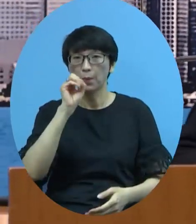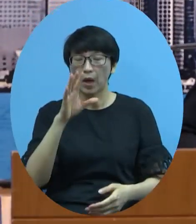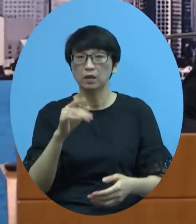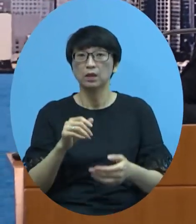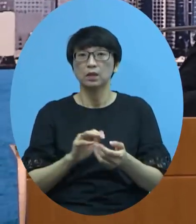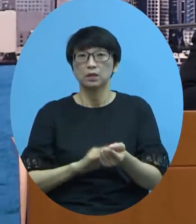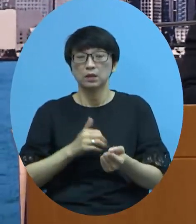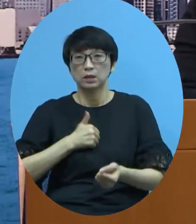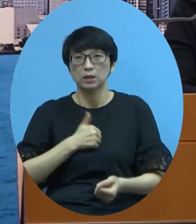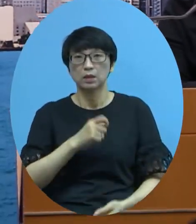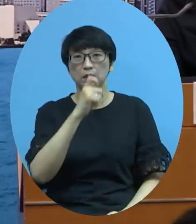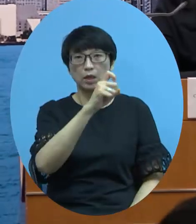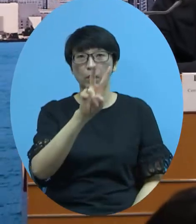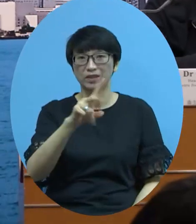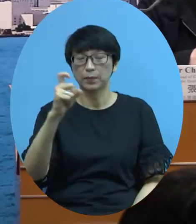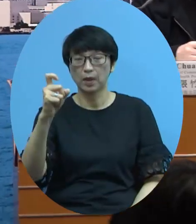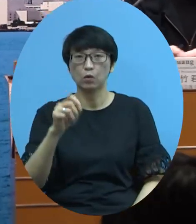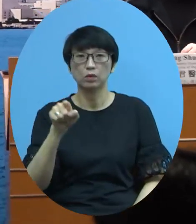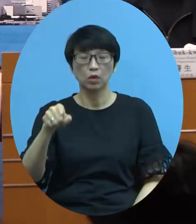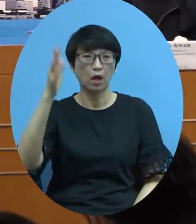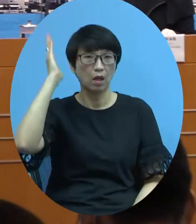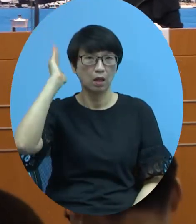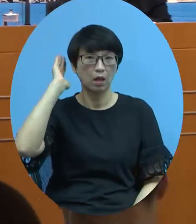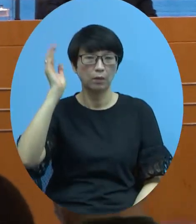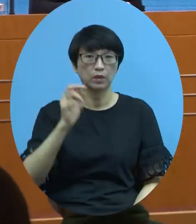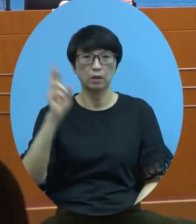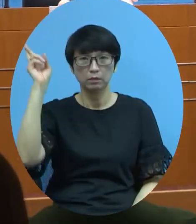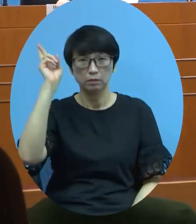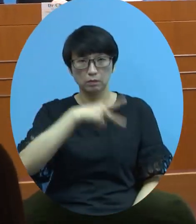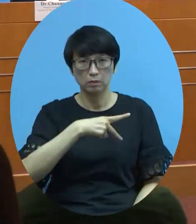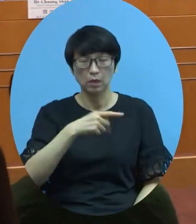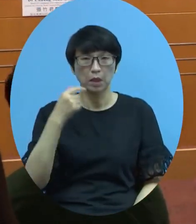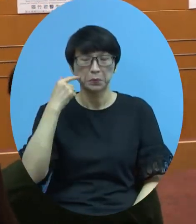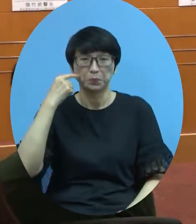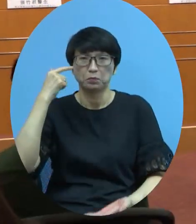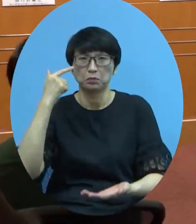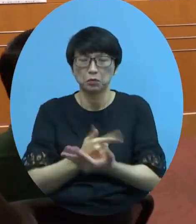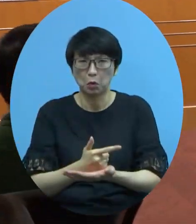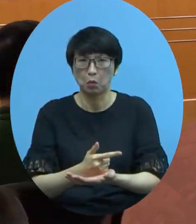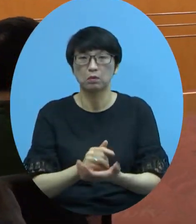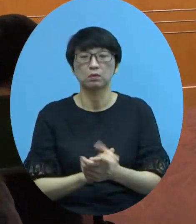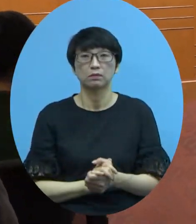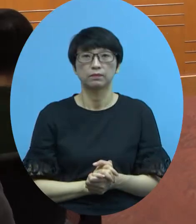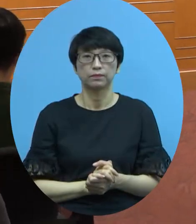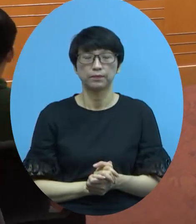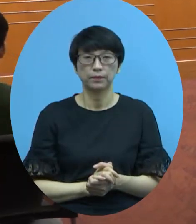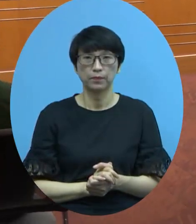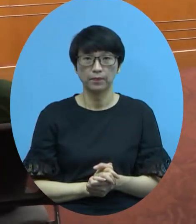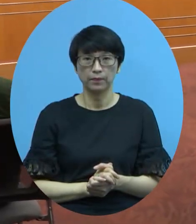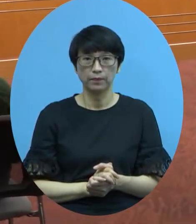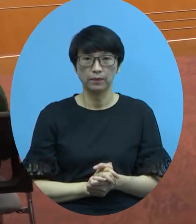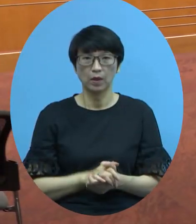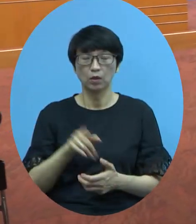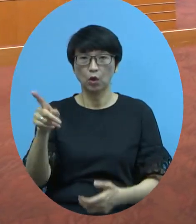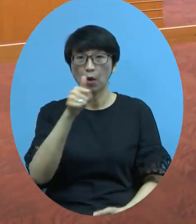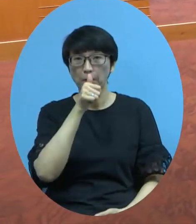其實929號即係嗰個男仔出錯咧，其實係好嚴重嘅問題啦。即係其實佢個爸